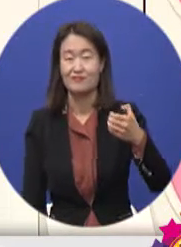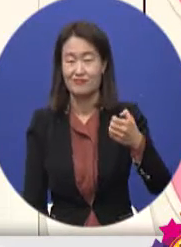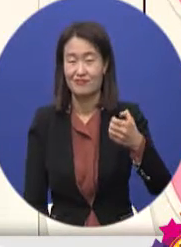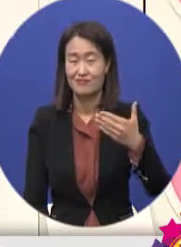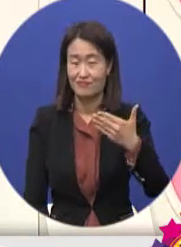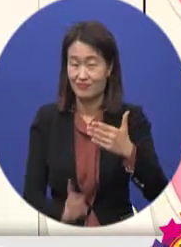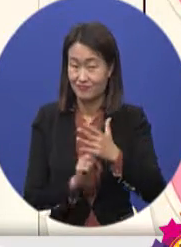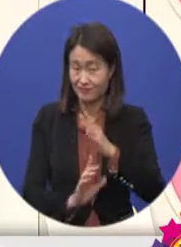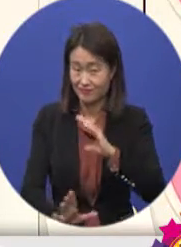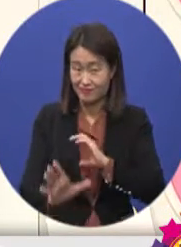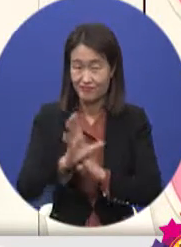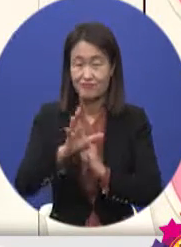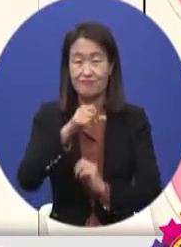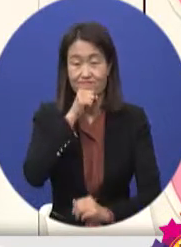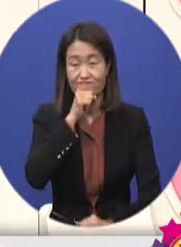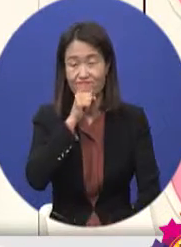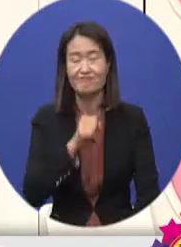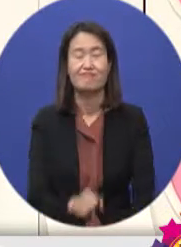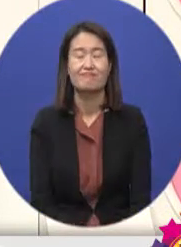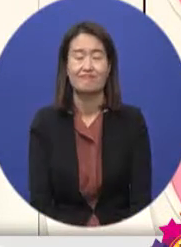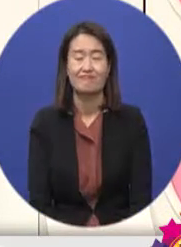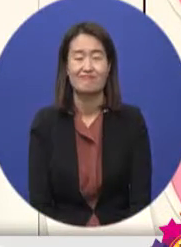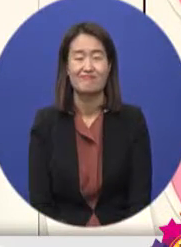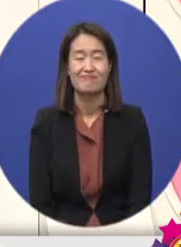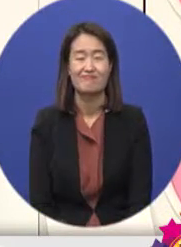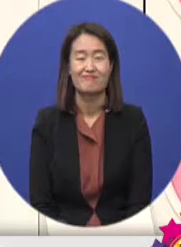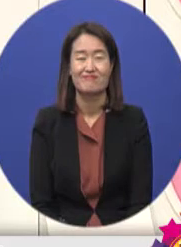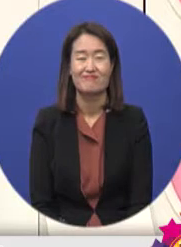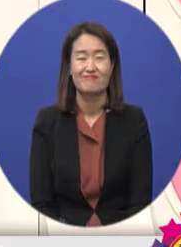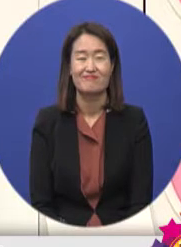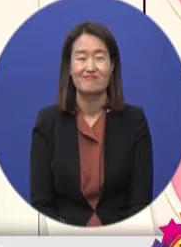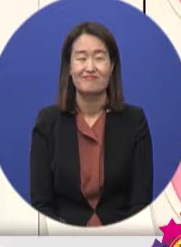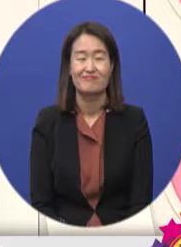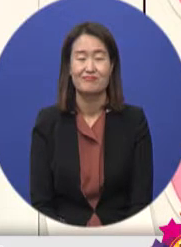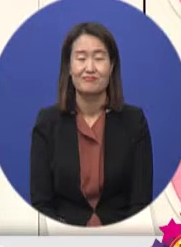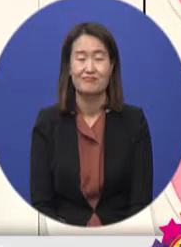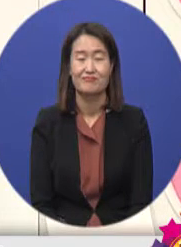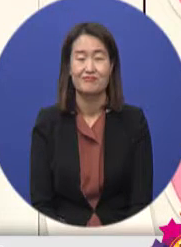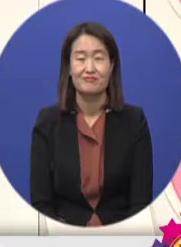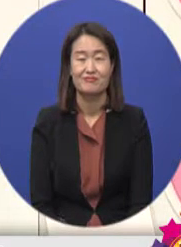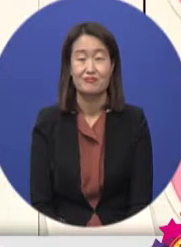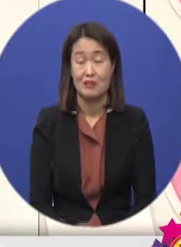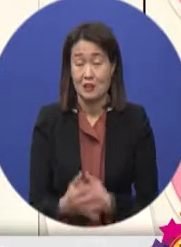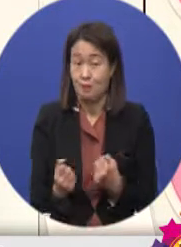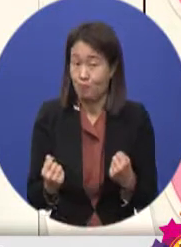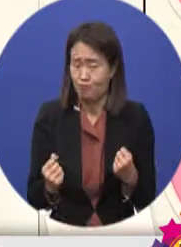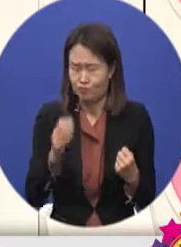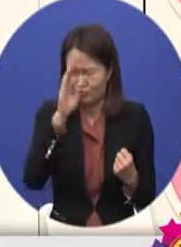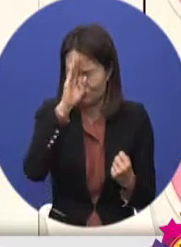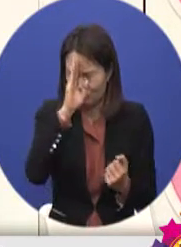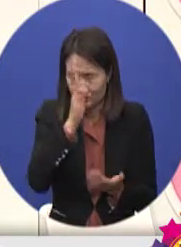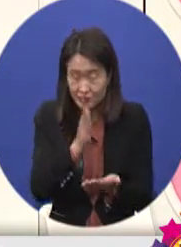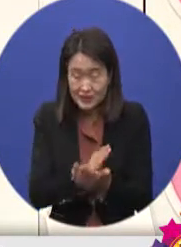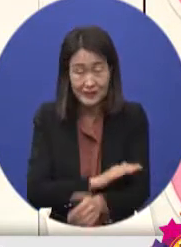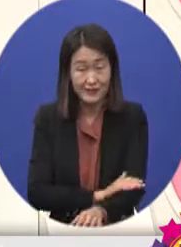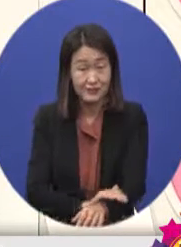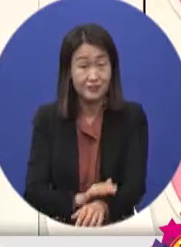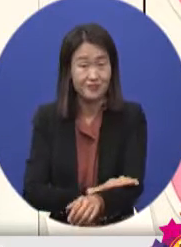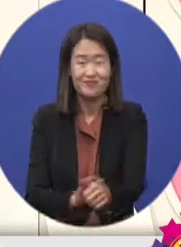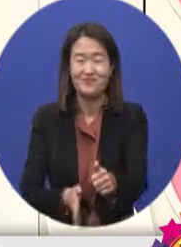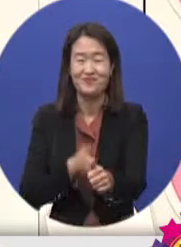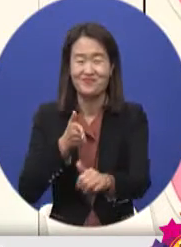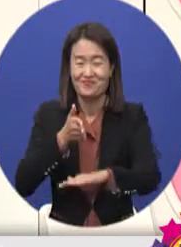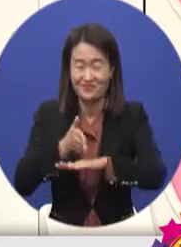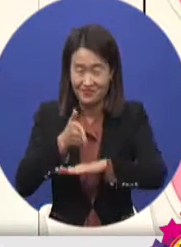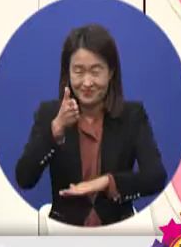7점, 8점, 9점 보너스 9점. 그래요. 어머니 씩씩하게 아프지 말고 잘 사세요.